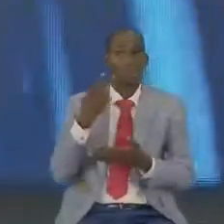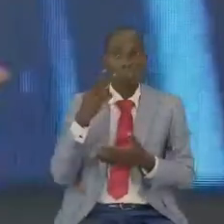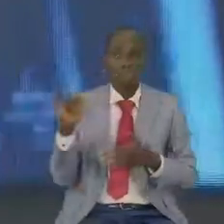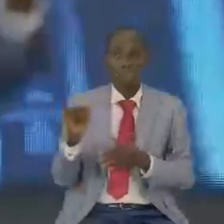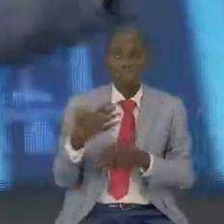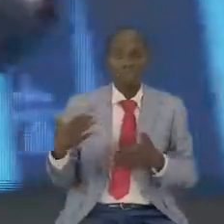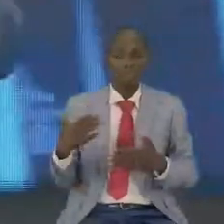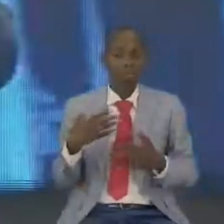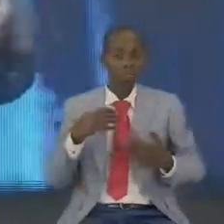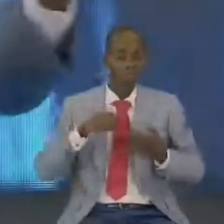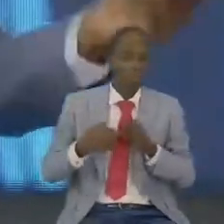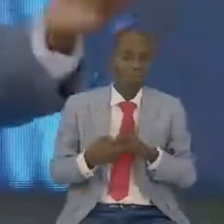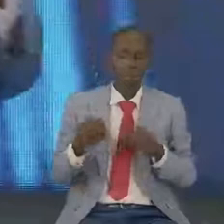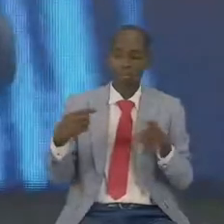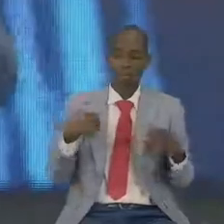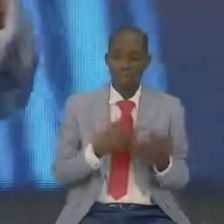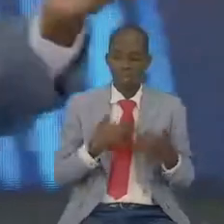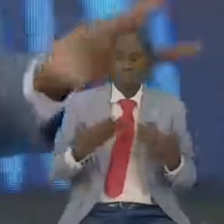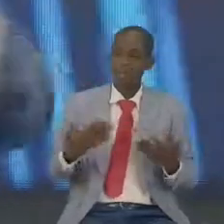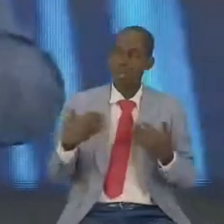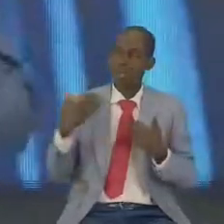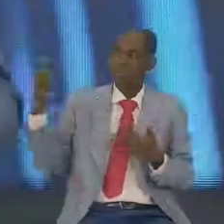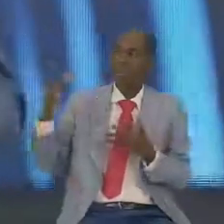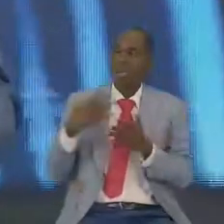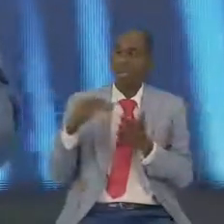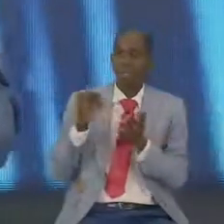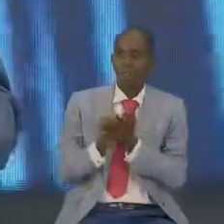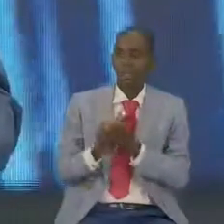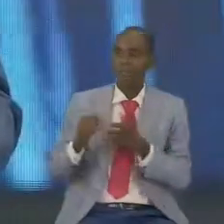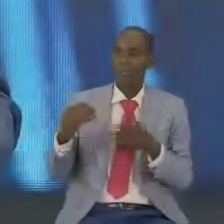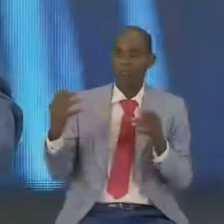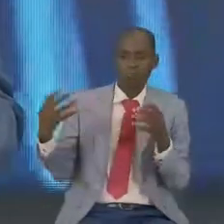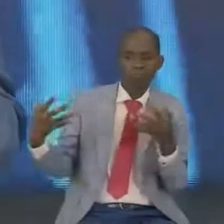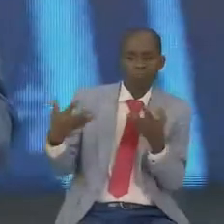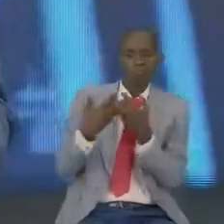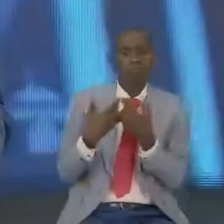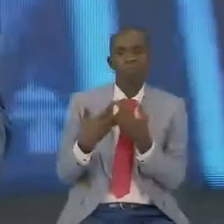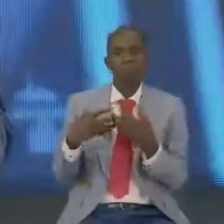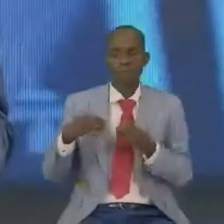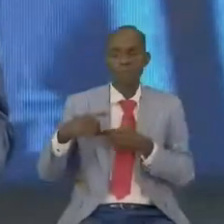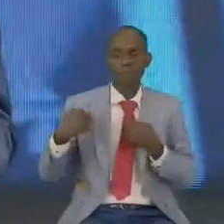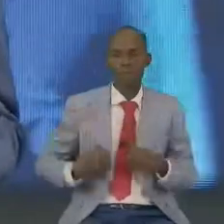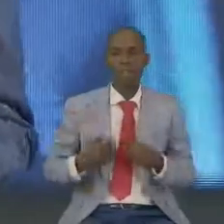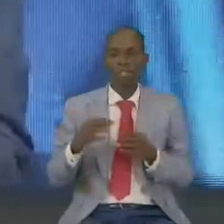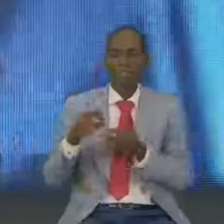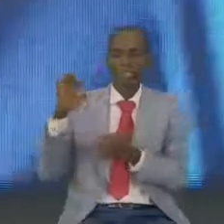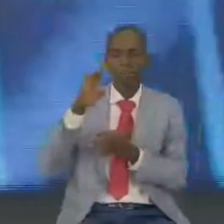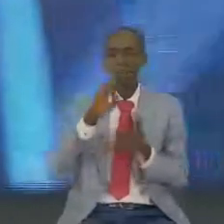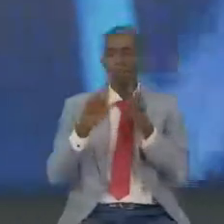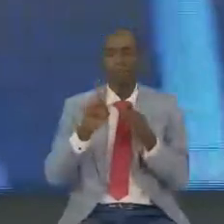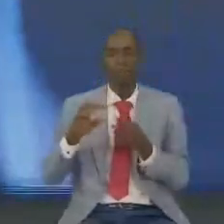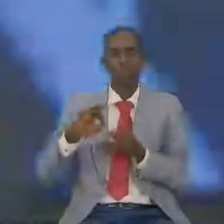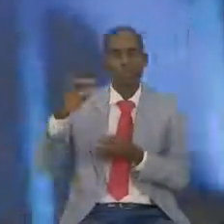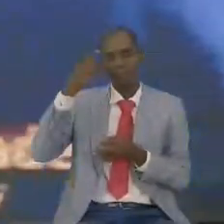la même chose que nous voyons qui n'est pas agréable? Et il communique également l'esprit qui parle à l'esprit, le cœur qui parle à